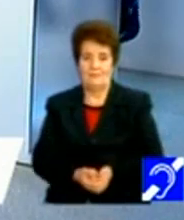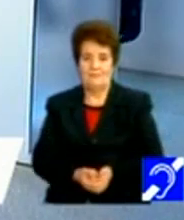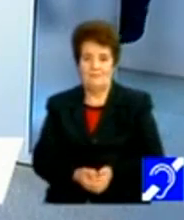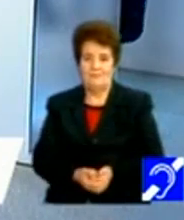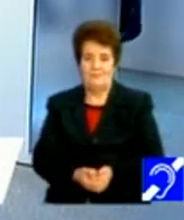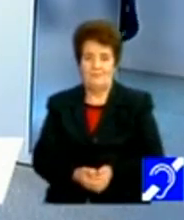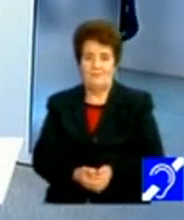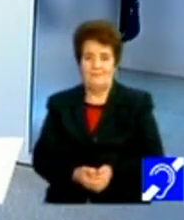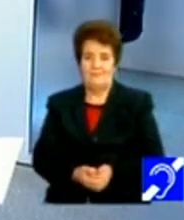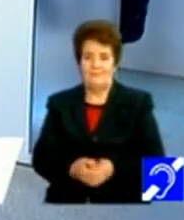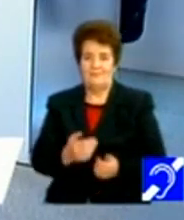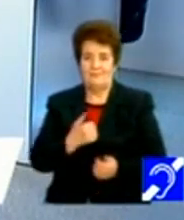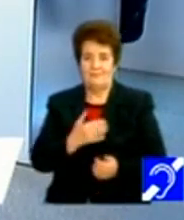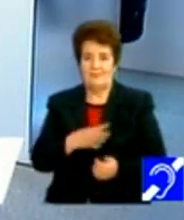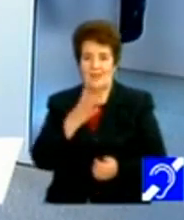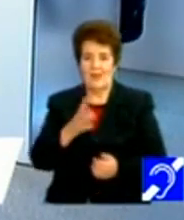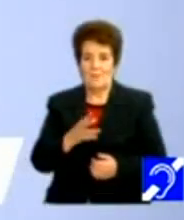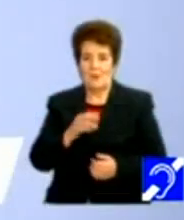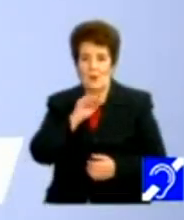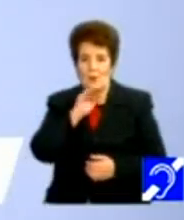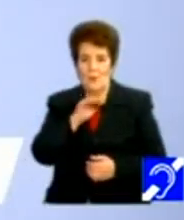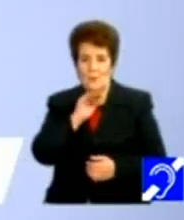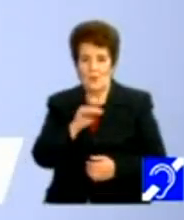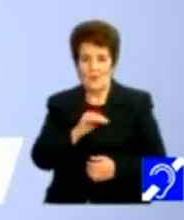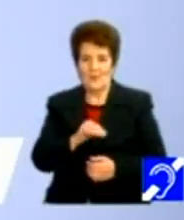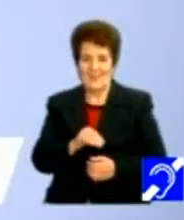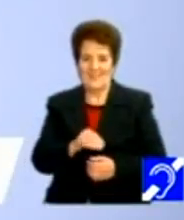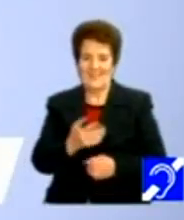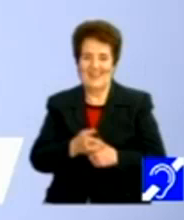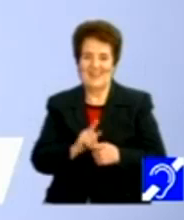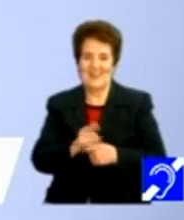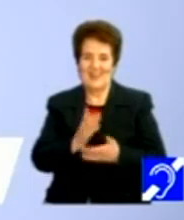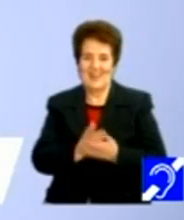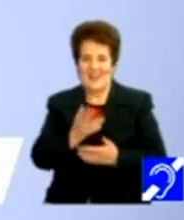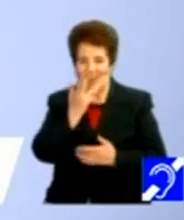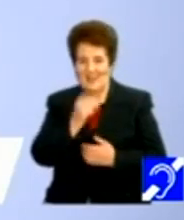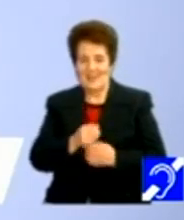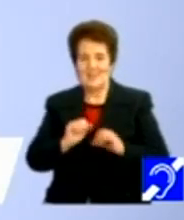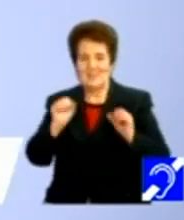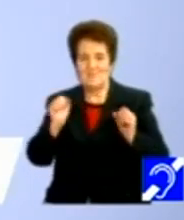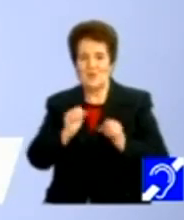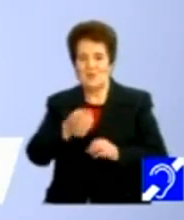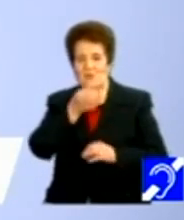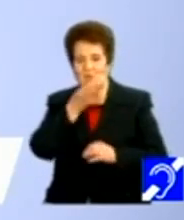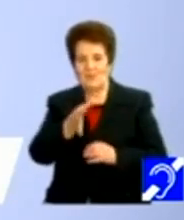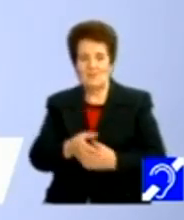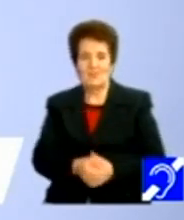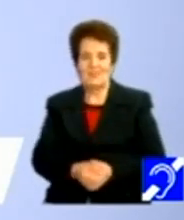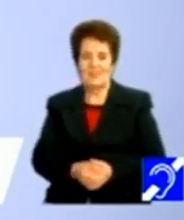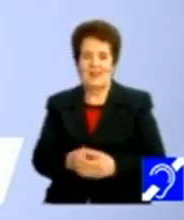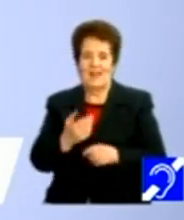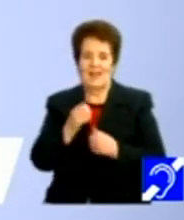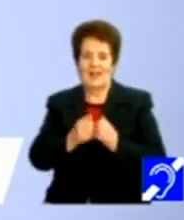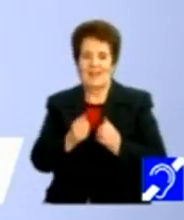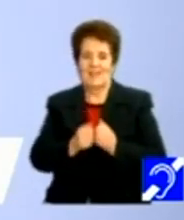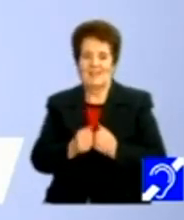Eu am profesii care mi-au devenit hobby. Îmi place sportul, asta e, care îl fac